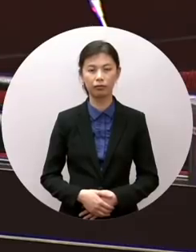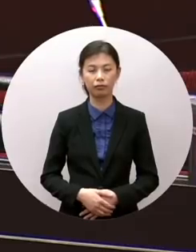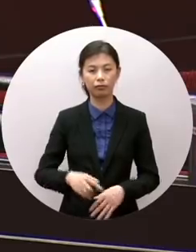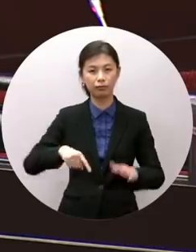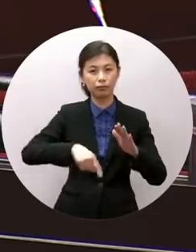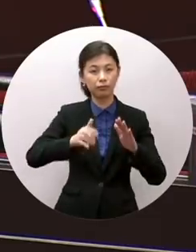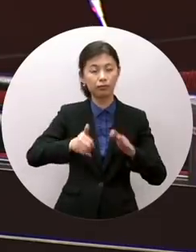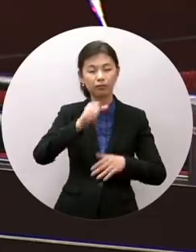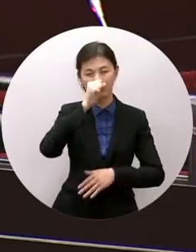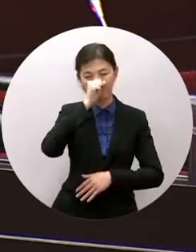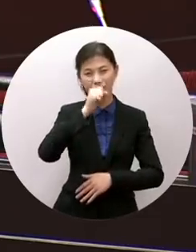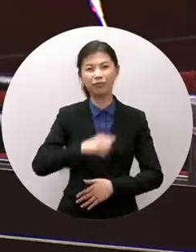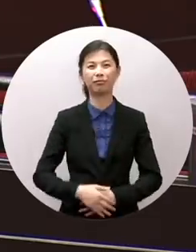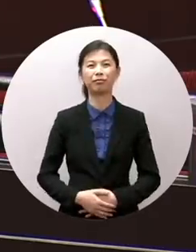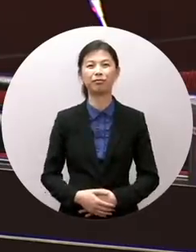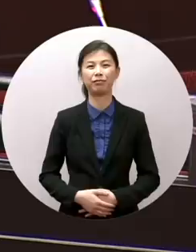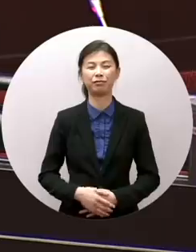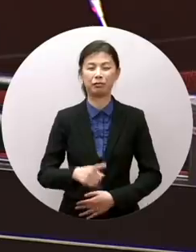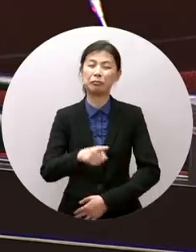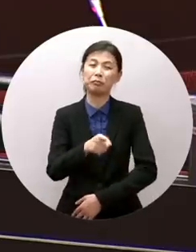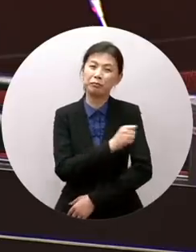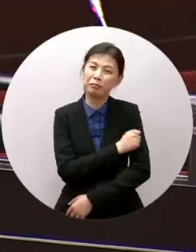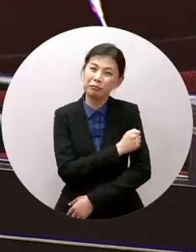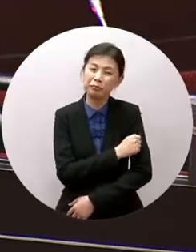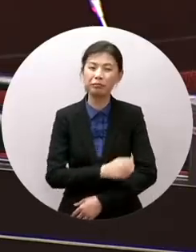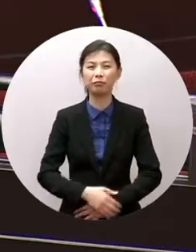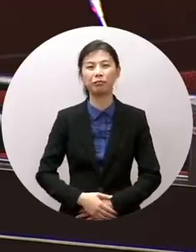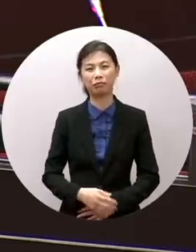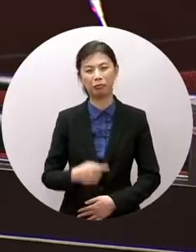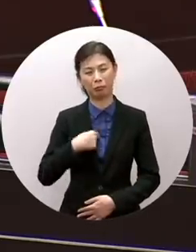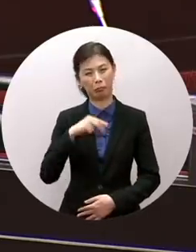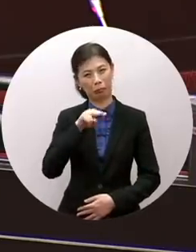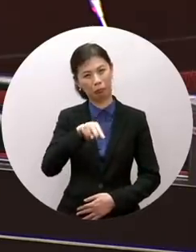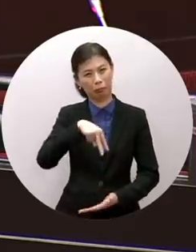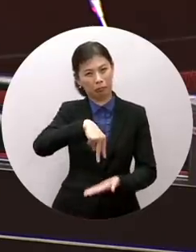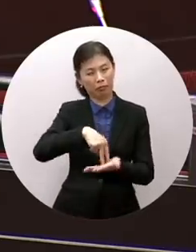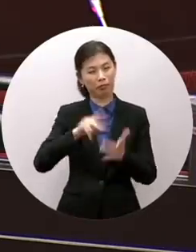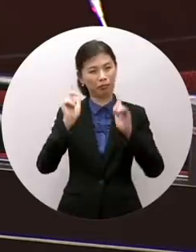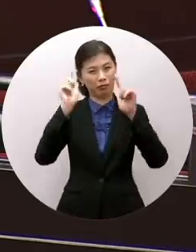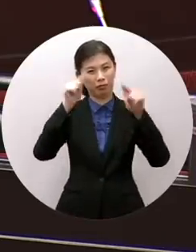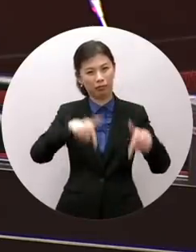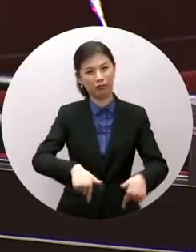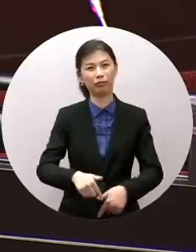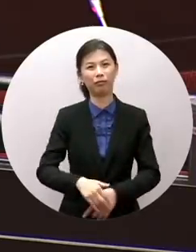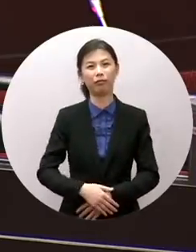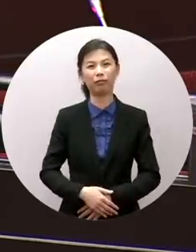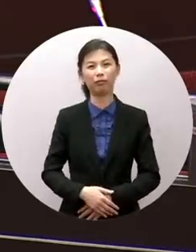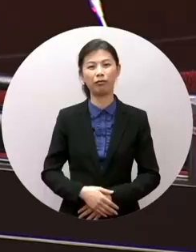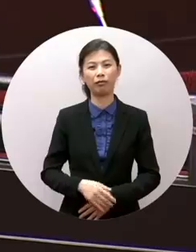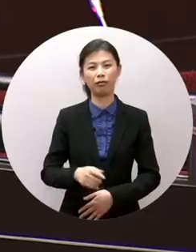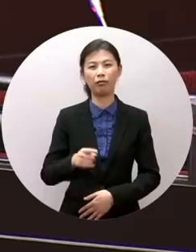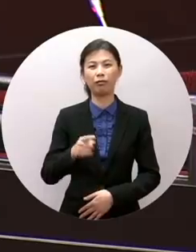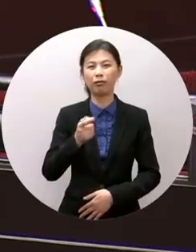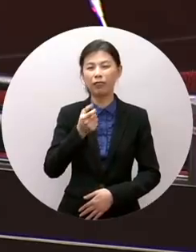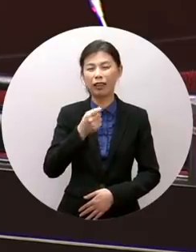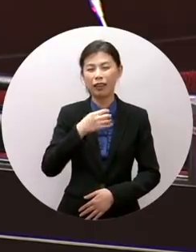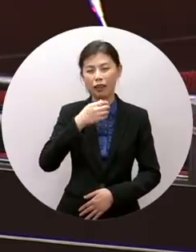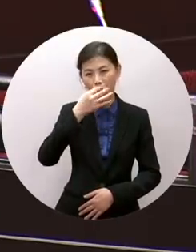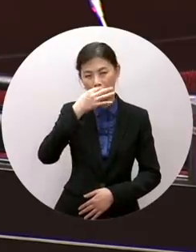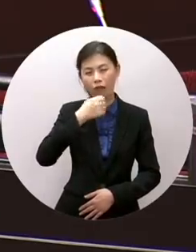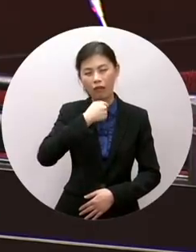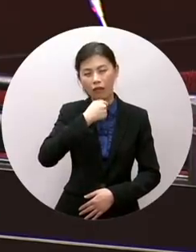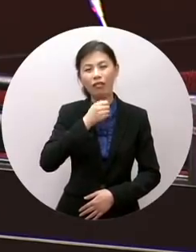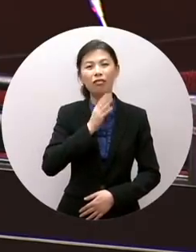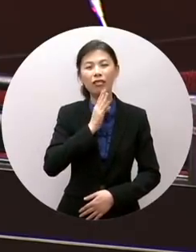好，院长好，院长， 委员你好， 辛苦了， 你， 我看你徛几工啊，吼，啊，所以你啊感冒，啊，但是伫遮